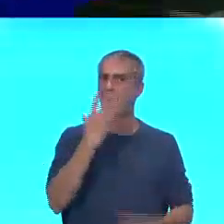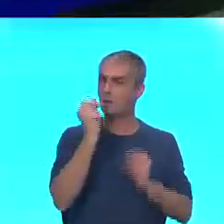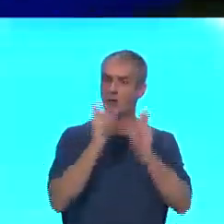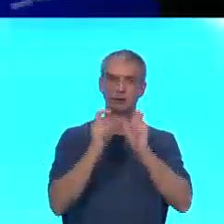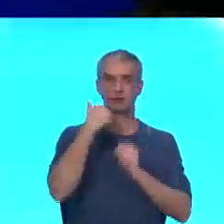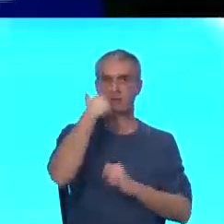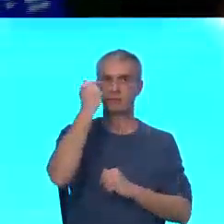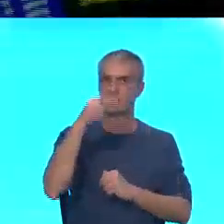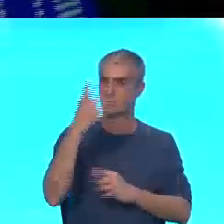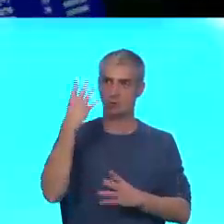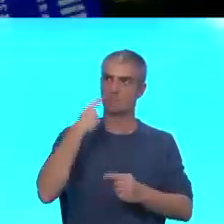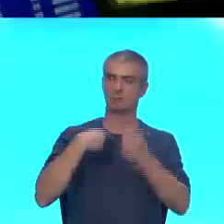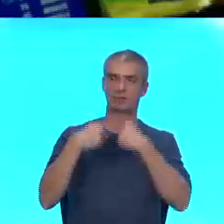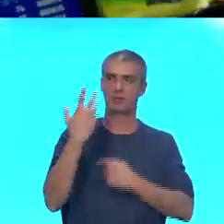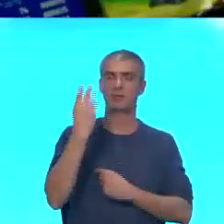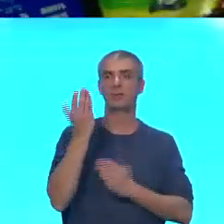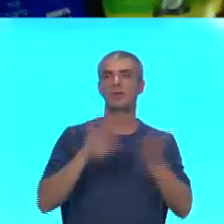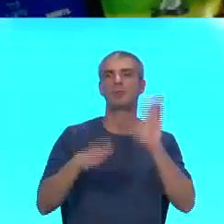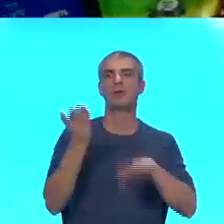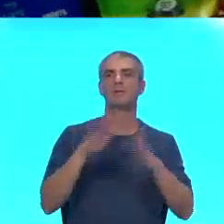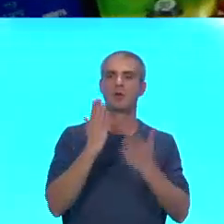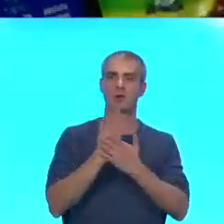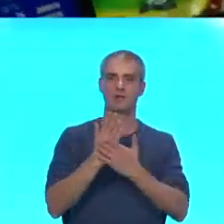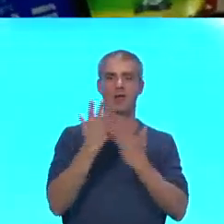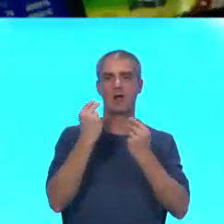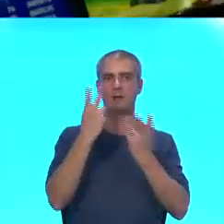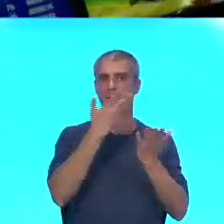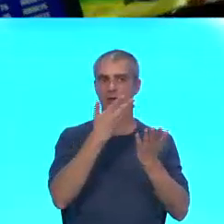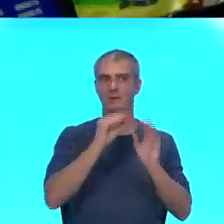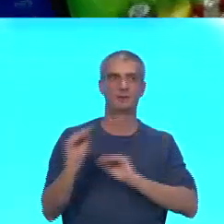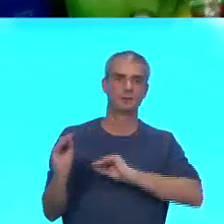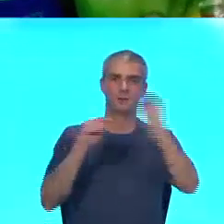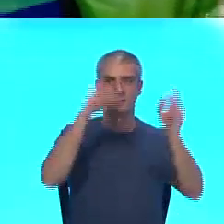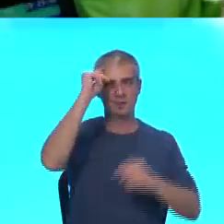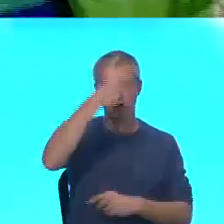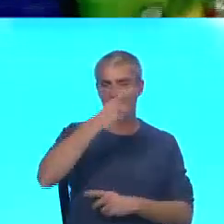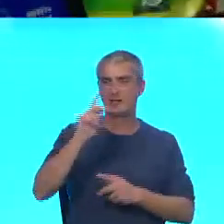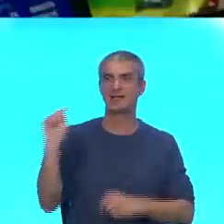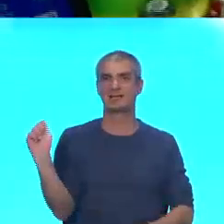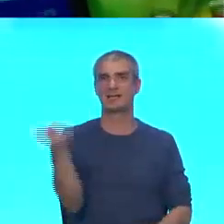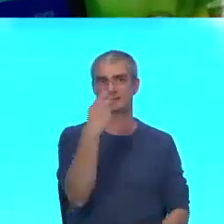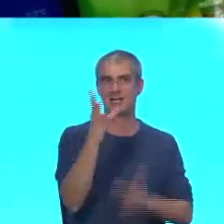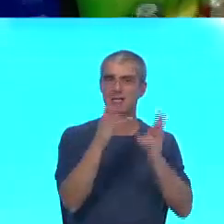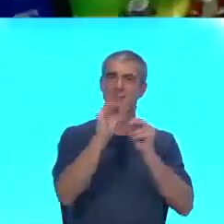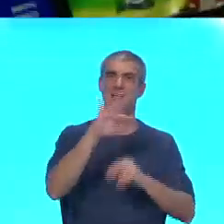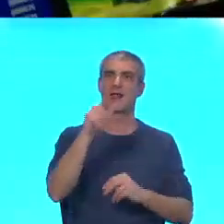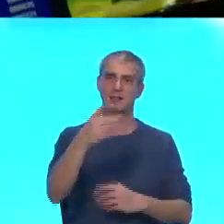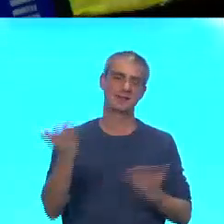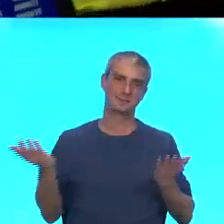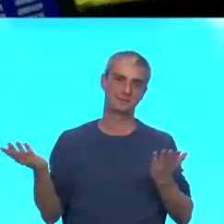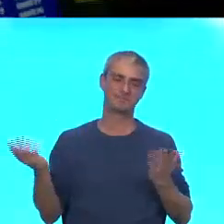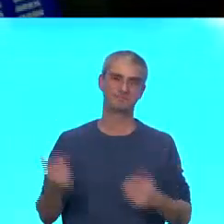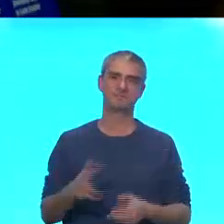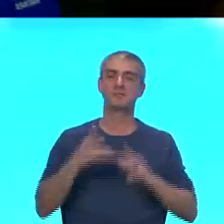פה במשך השנים, הרבה נפטרו. הרבה עזרו לתל אביב, לאזור קיסריה עם הילדים.